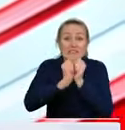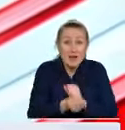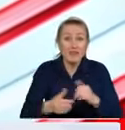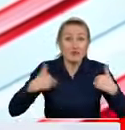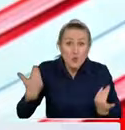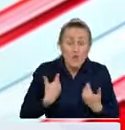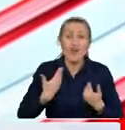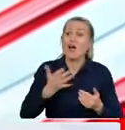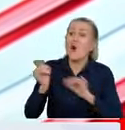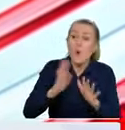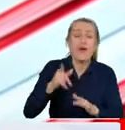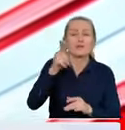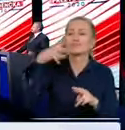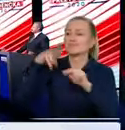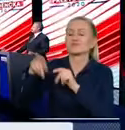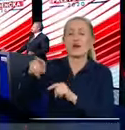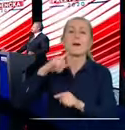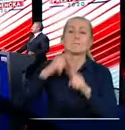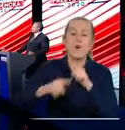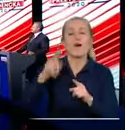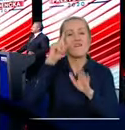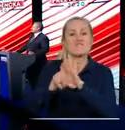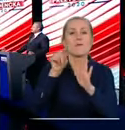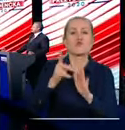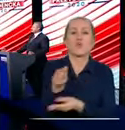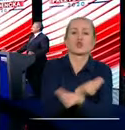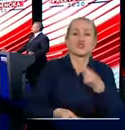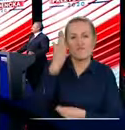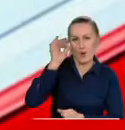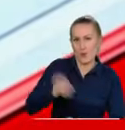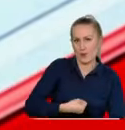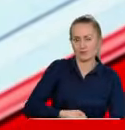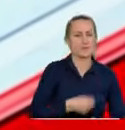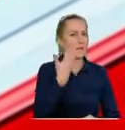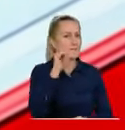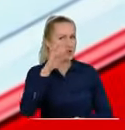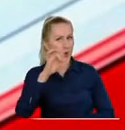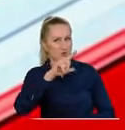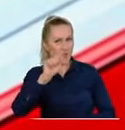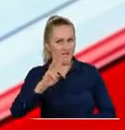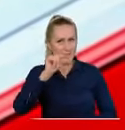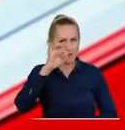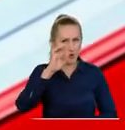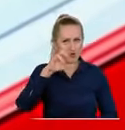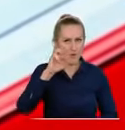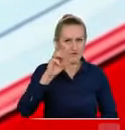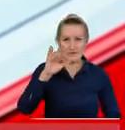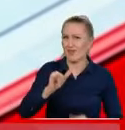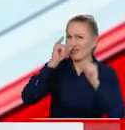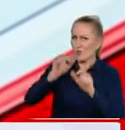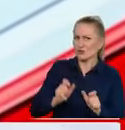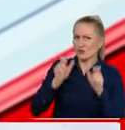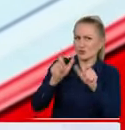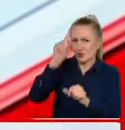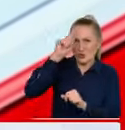polityków, wybierzcie przedsiębiorcę. Mirosław Piotrowski. nie można zmuszać ludzi do tego, aby ich